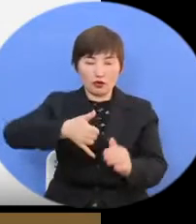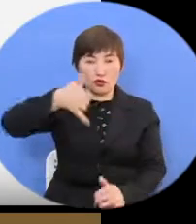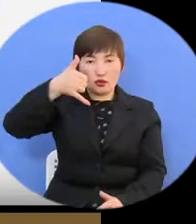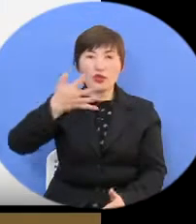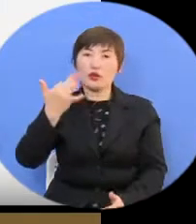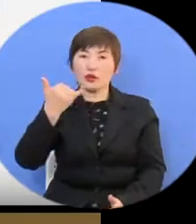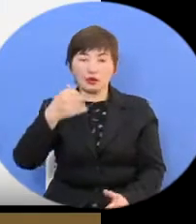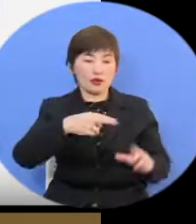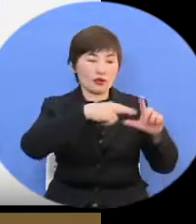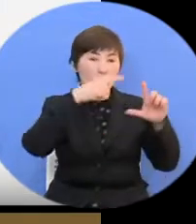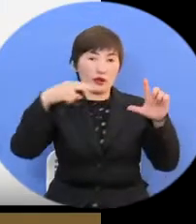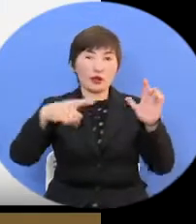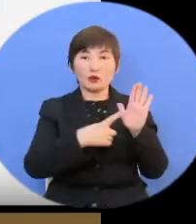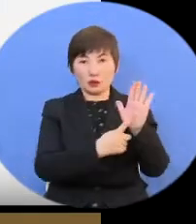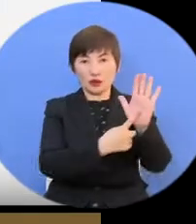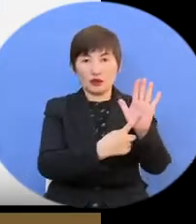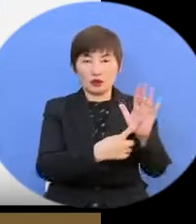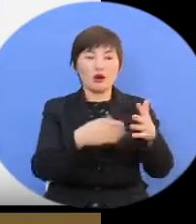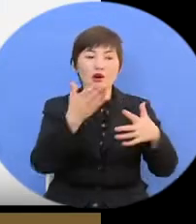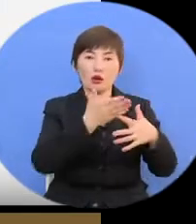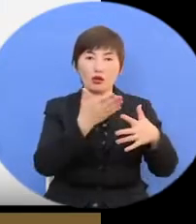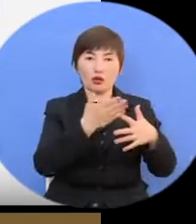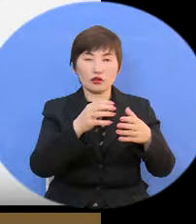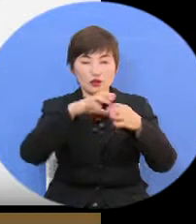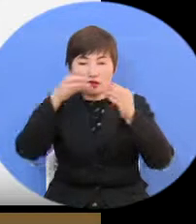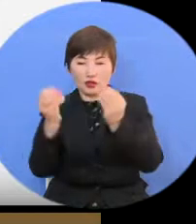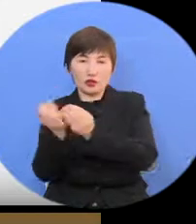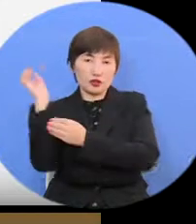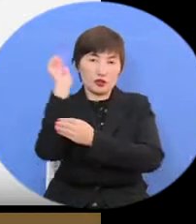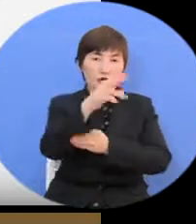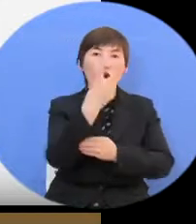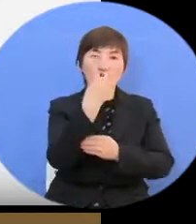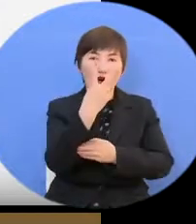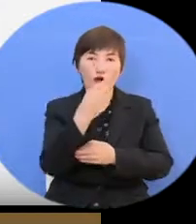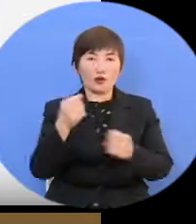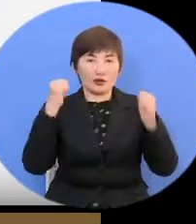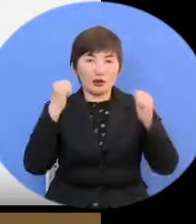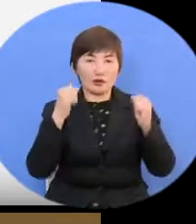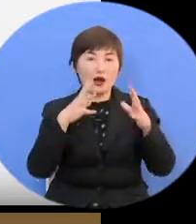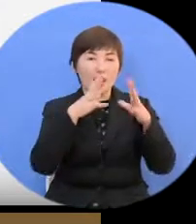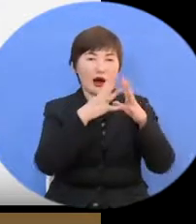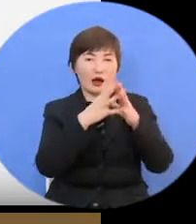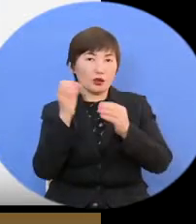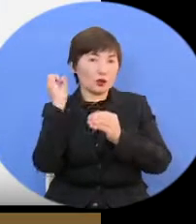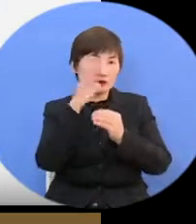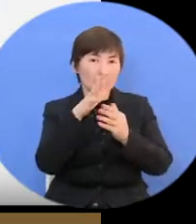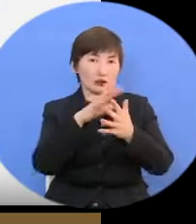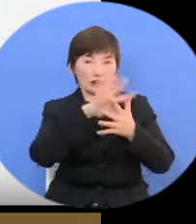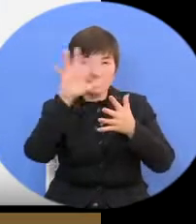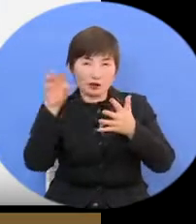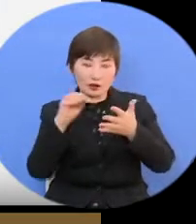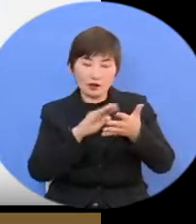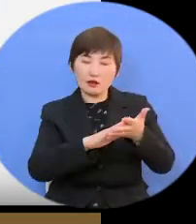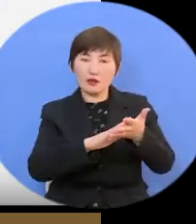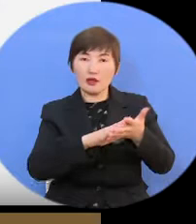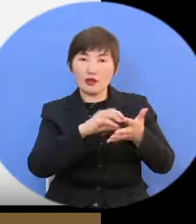хэмжээ баганан диаграммаар дүрслээрээ, хоёрдугаарт нь зээрэнцэг шийдэлтийн хоёр тамирчин 10 удаагийн шийдэлтээр сорилтод оржээ.